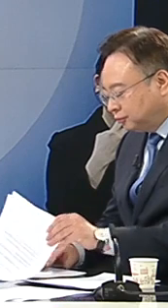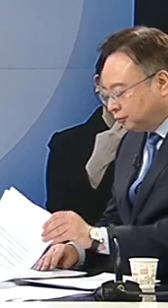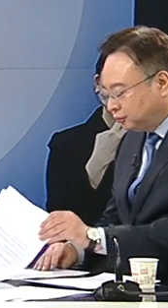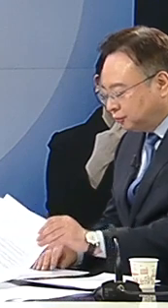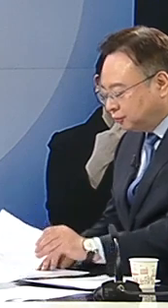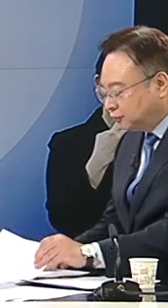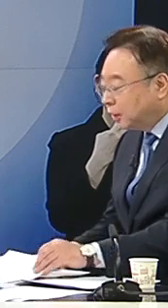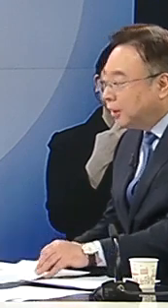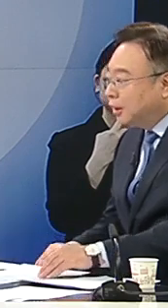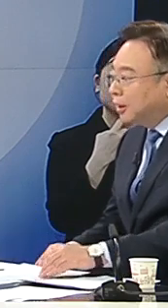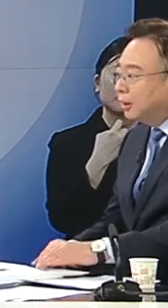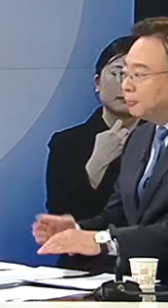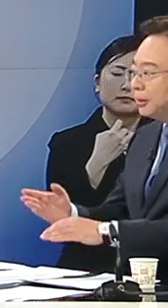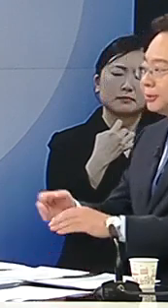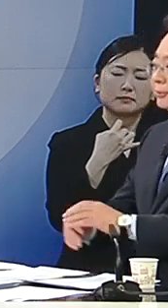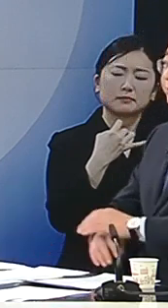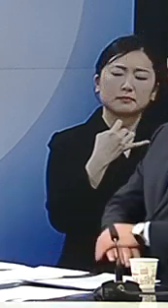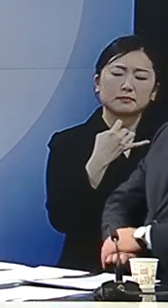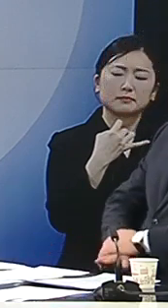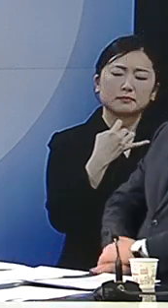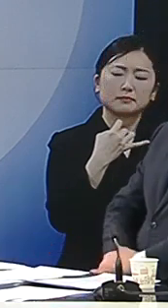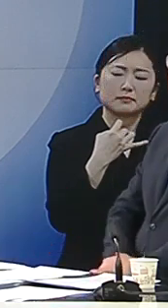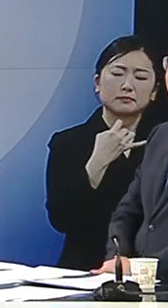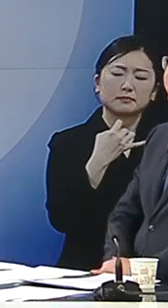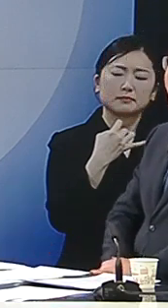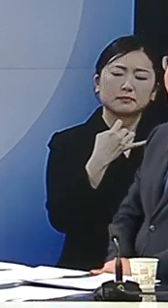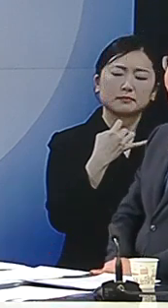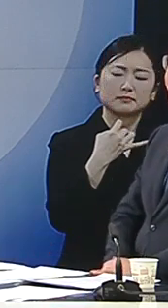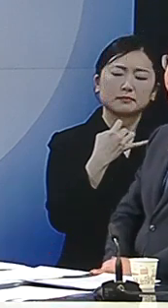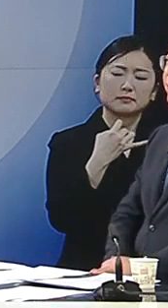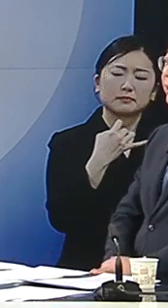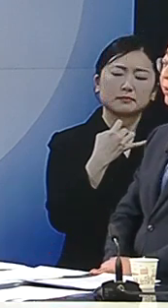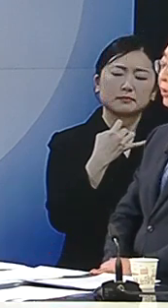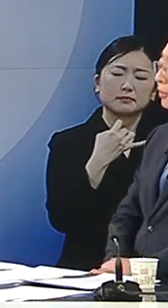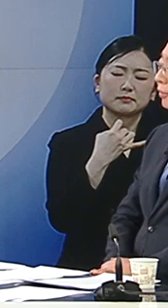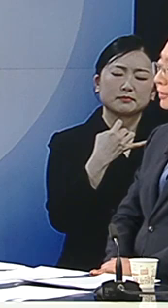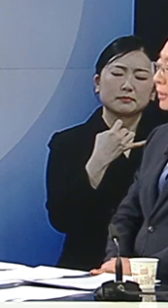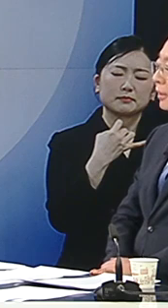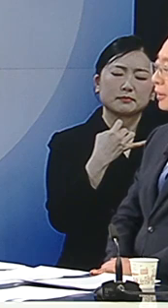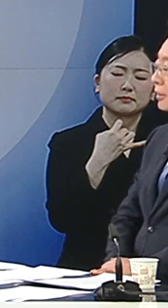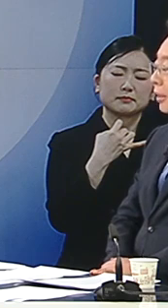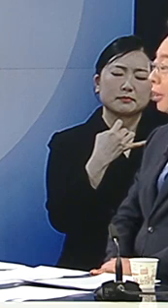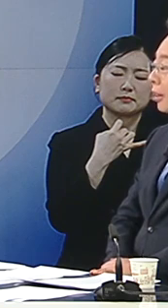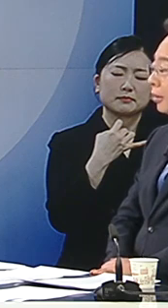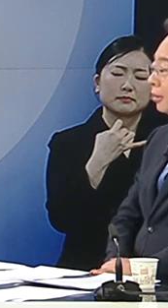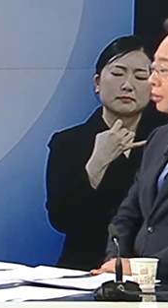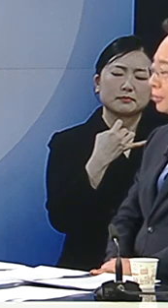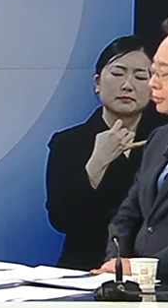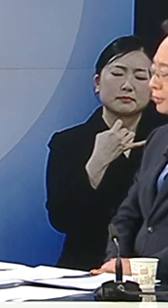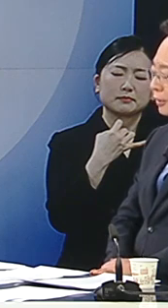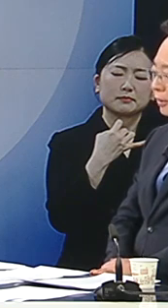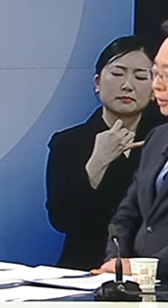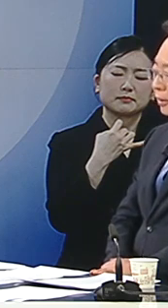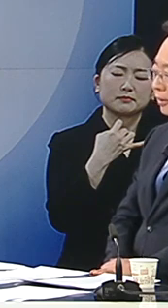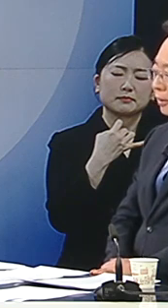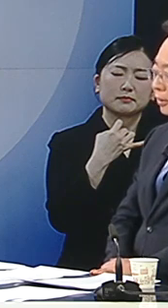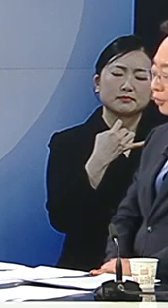좀 있는 게 있을까요? 방금 차관께서도 말씀하신 것처럼 저희는 언제나 대화할